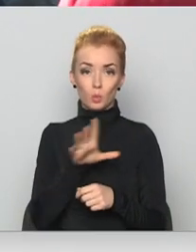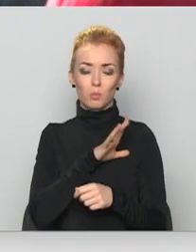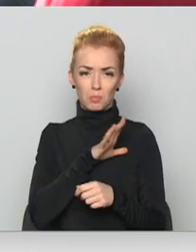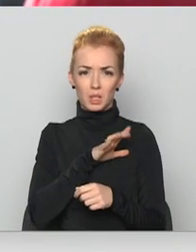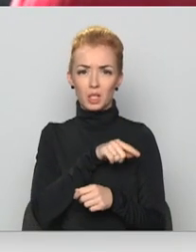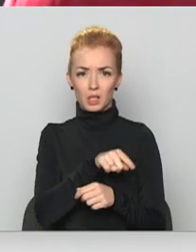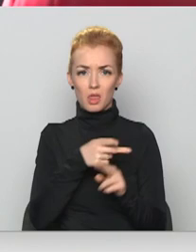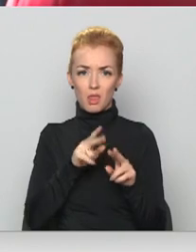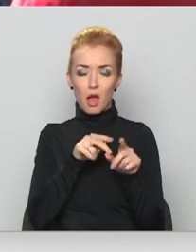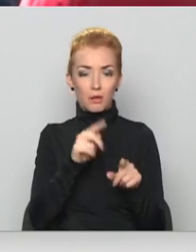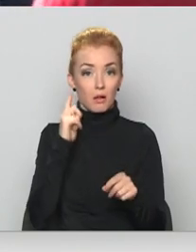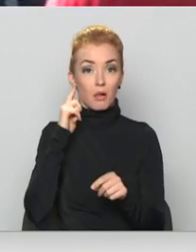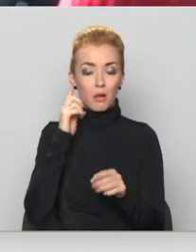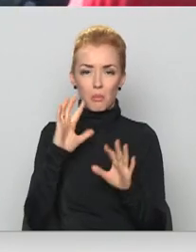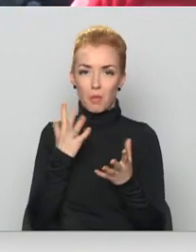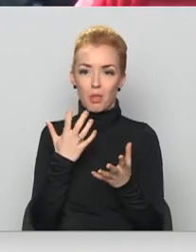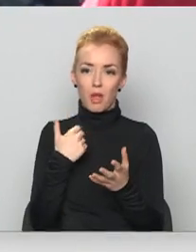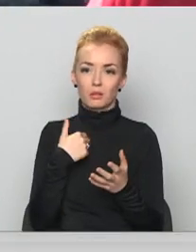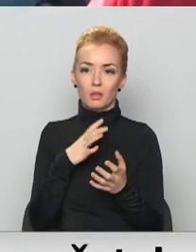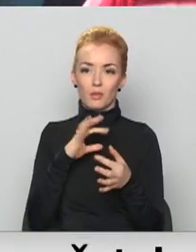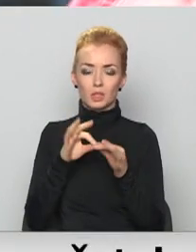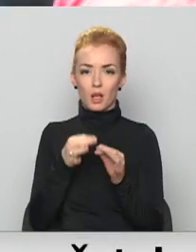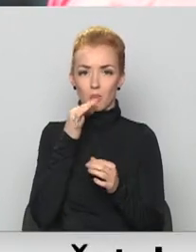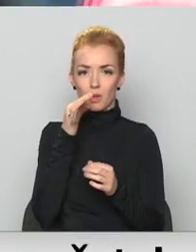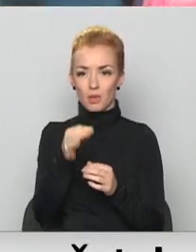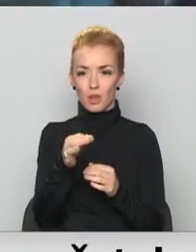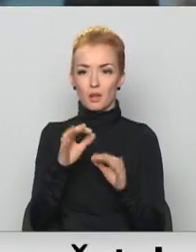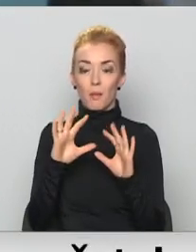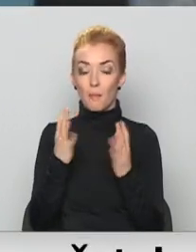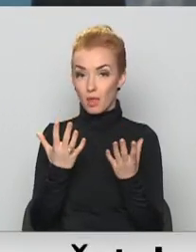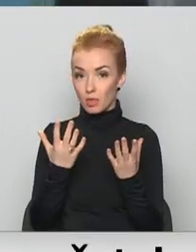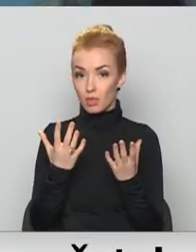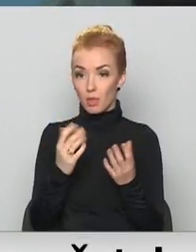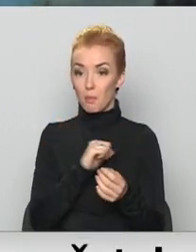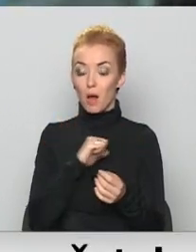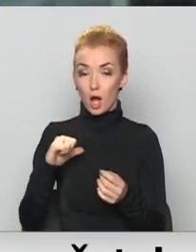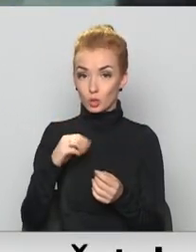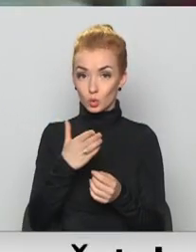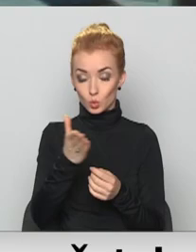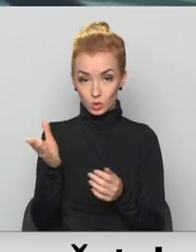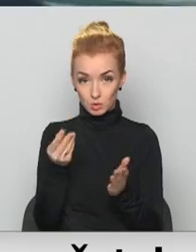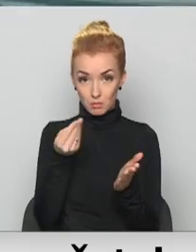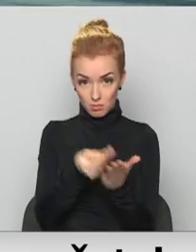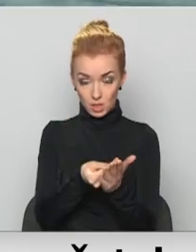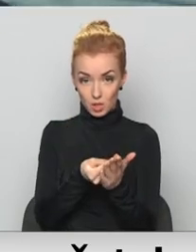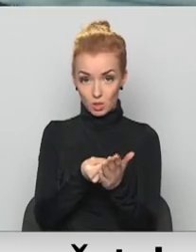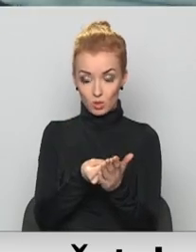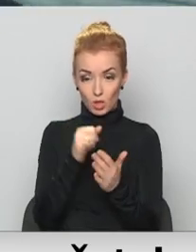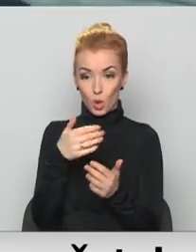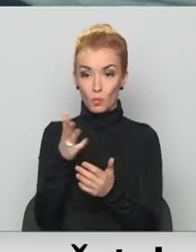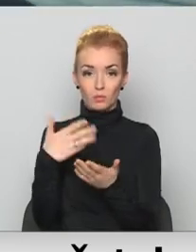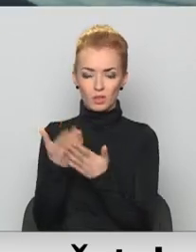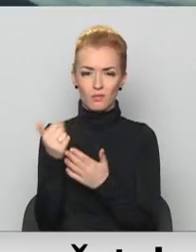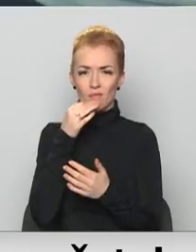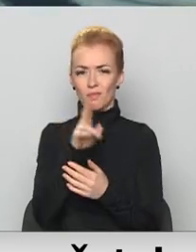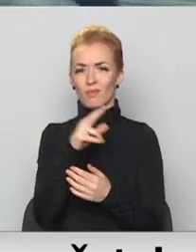bijis vispārībā, bet nemācēšu komentēt neko. Bet pats nē. Pirktu, ja nē, tā nē. Piedāvā? Nē,